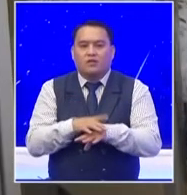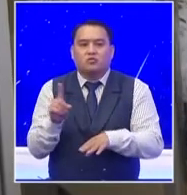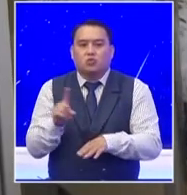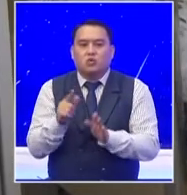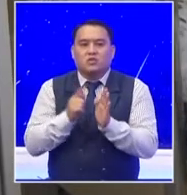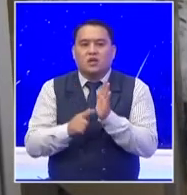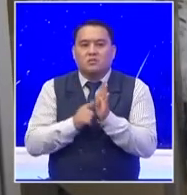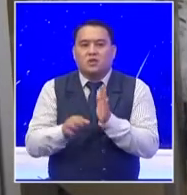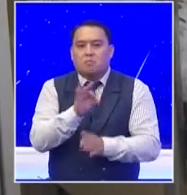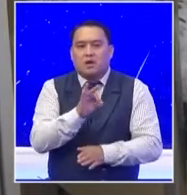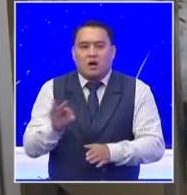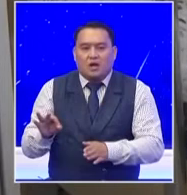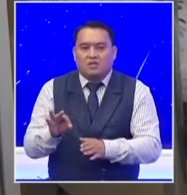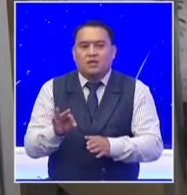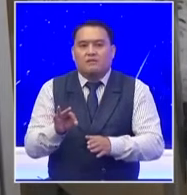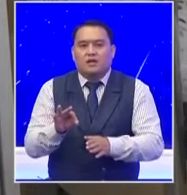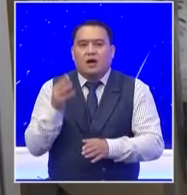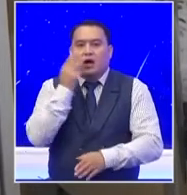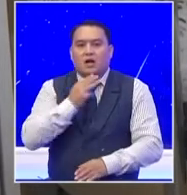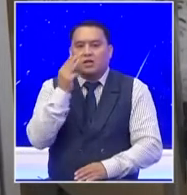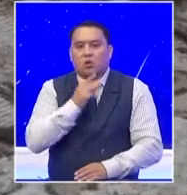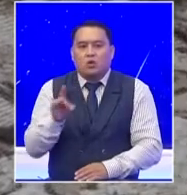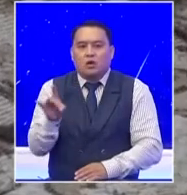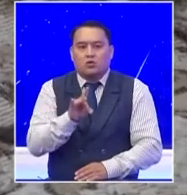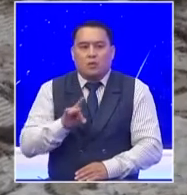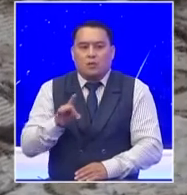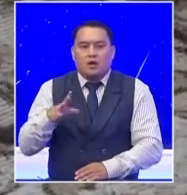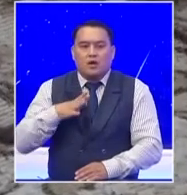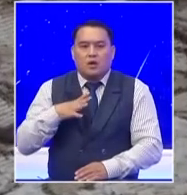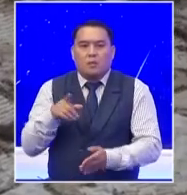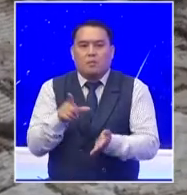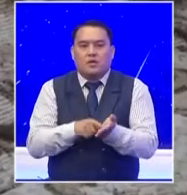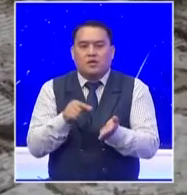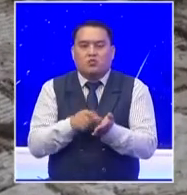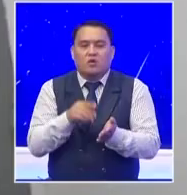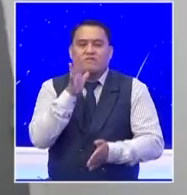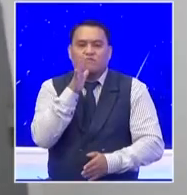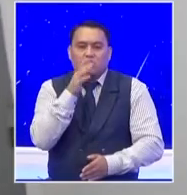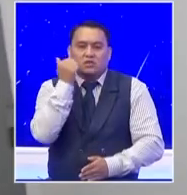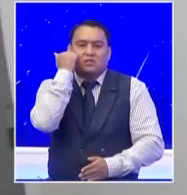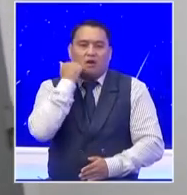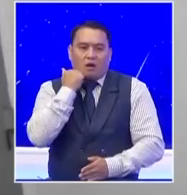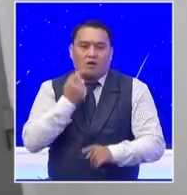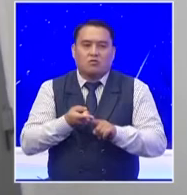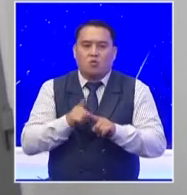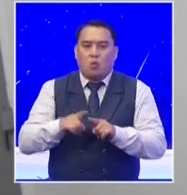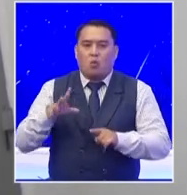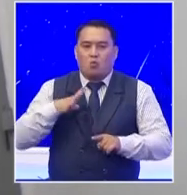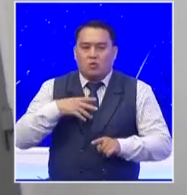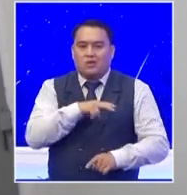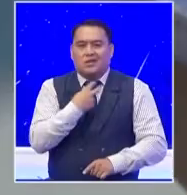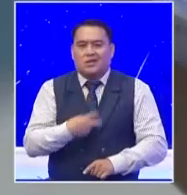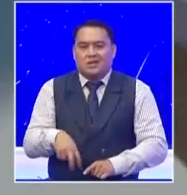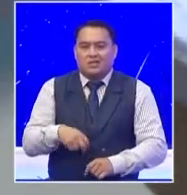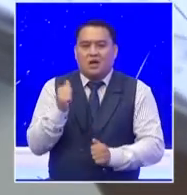Более 70% медицинского персонала Каратальской районной больницы составляют люди пенсионного возраста. Несмотря на то, что они находятся в зоне риска,